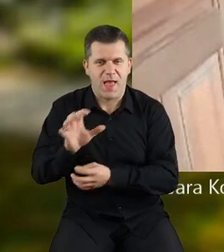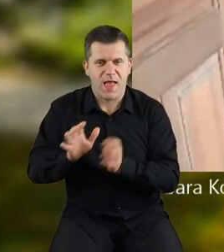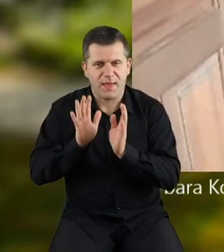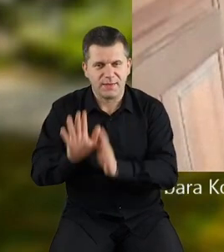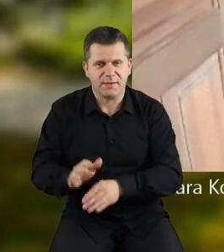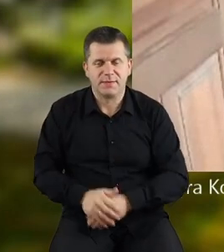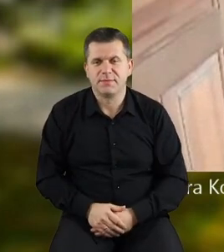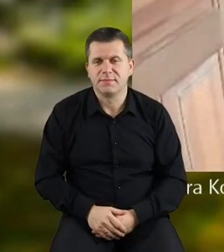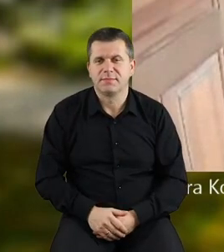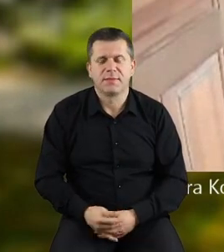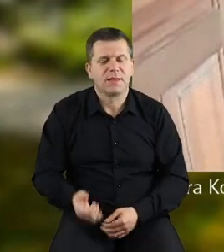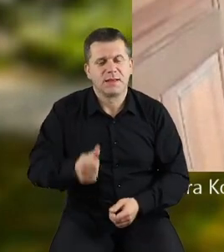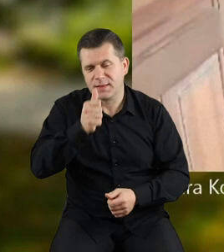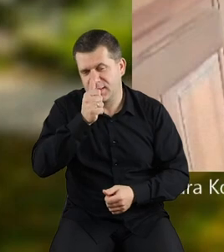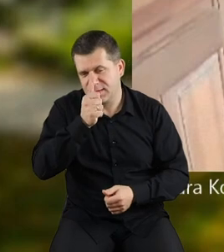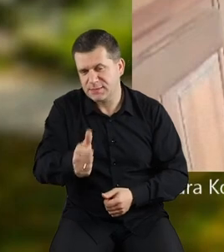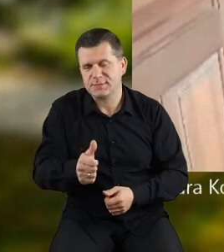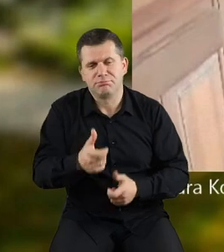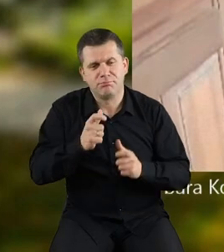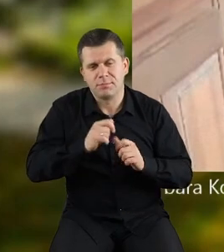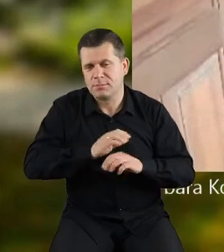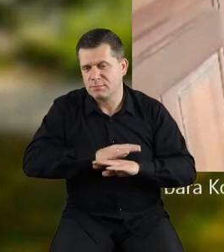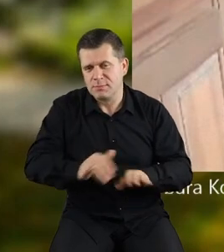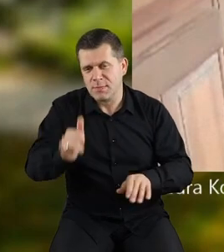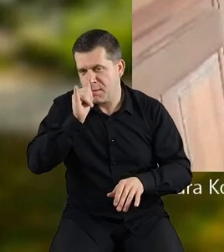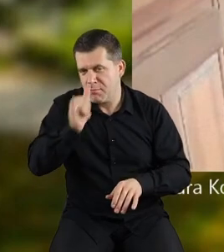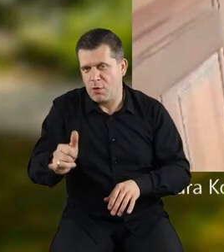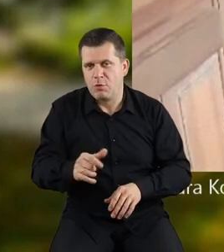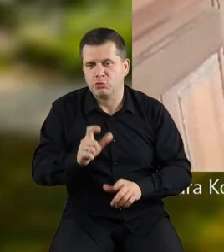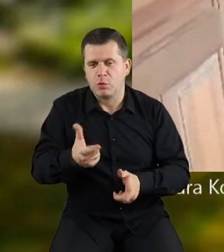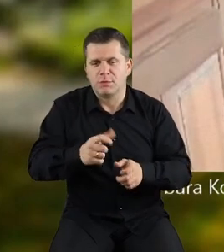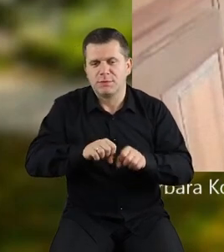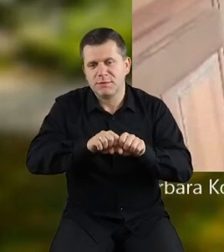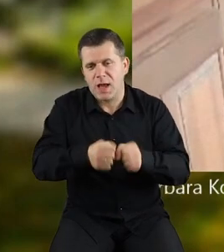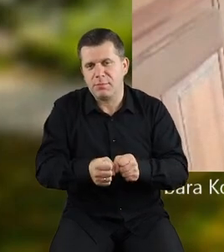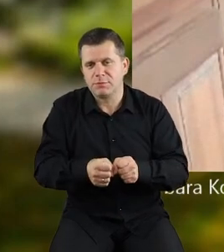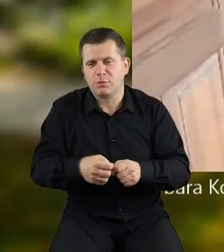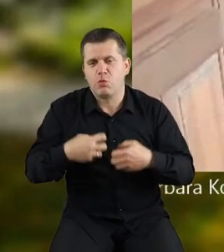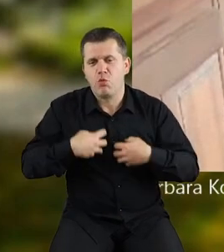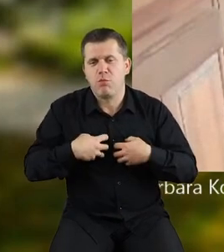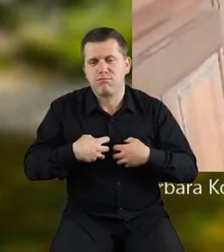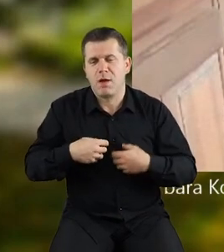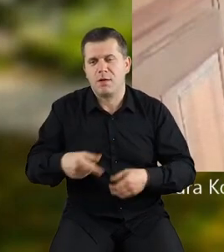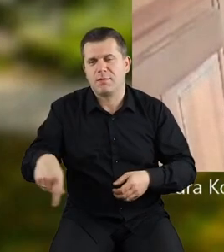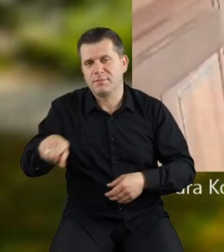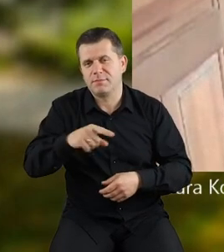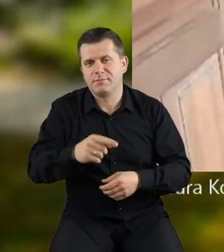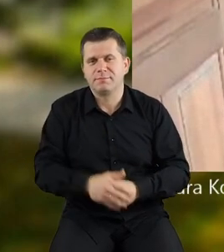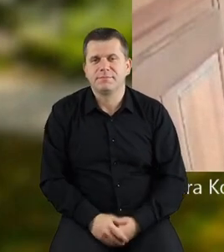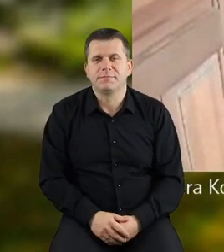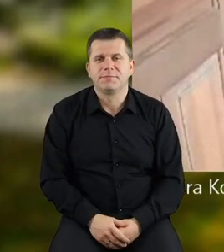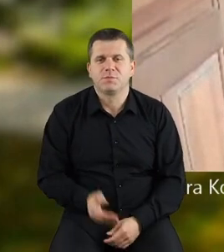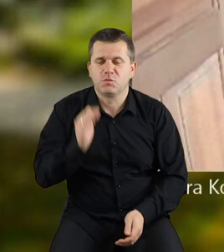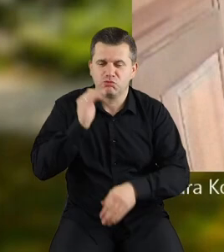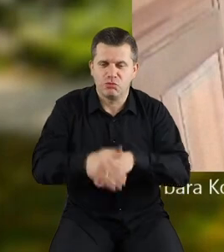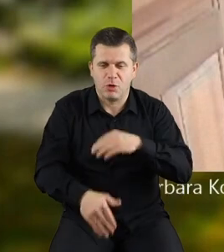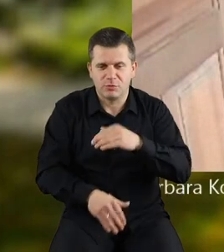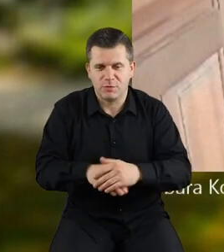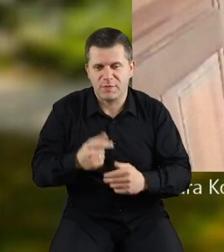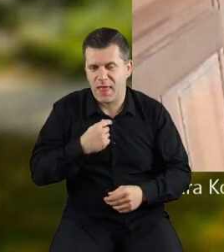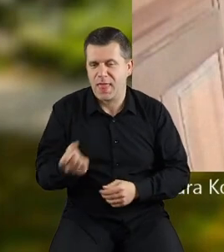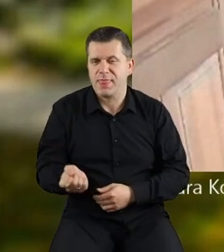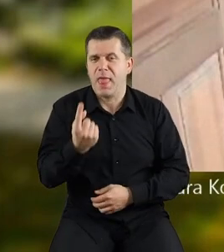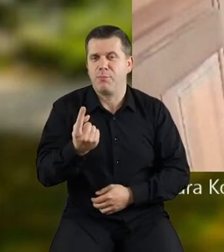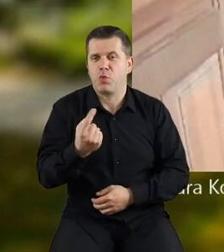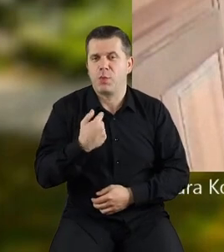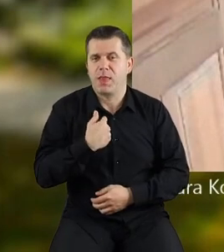bajki. Absolutnie nic nie mogło wtedy zepsuć humoru nowicjuszki,